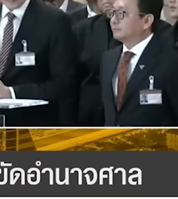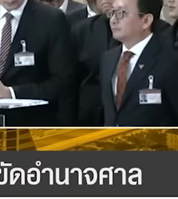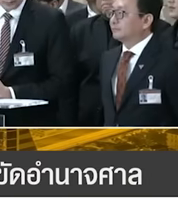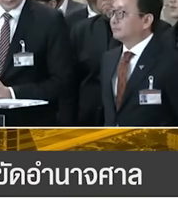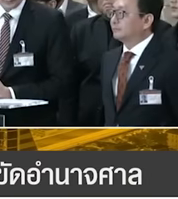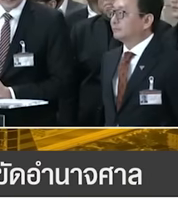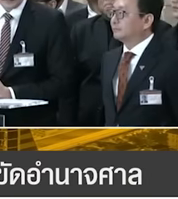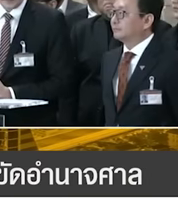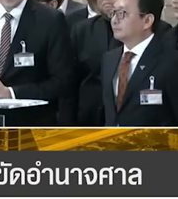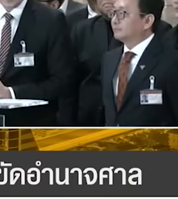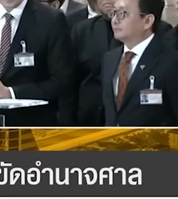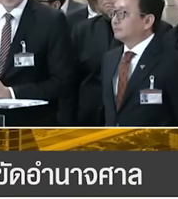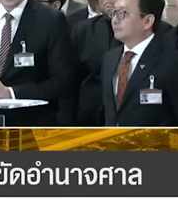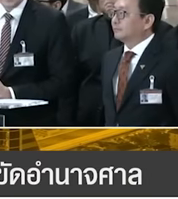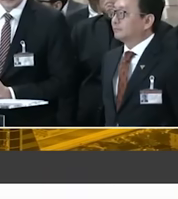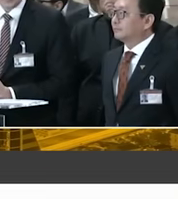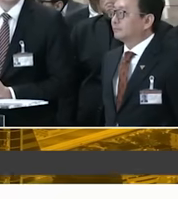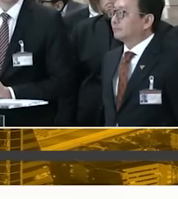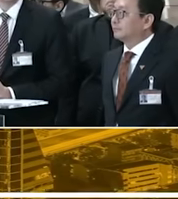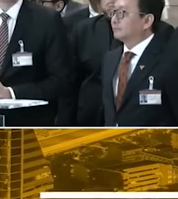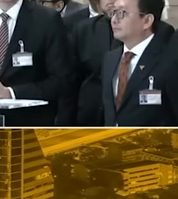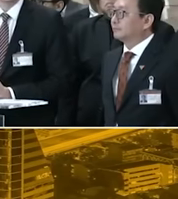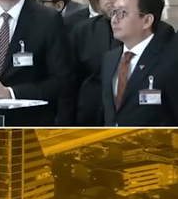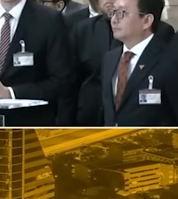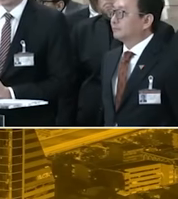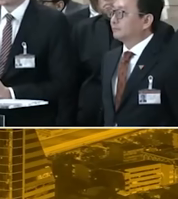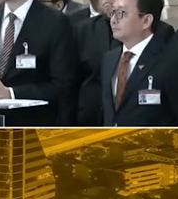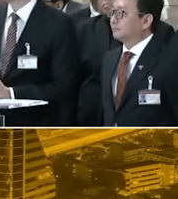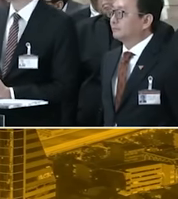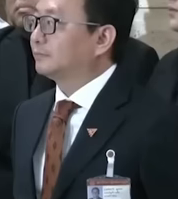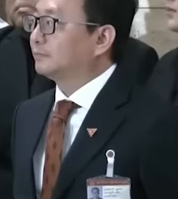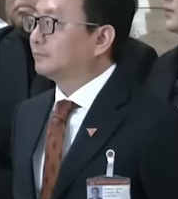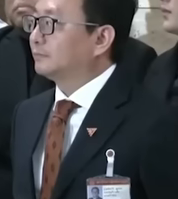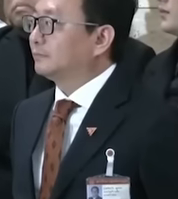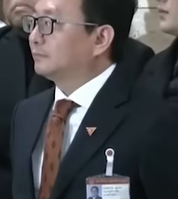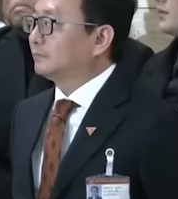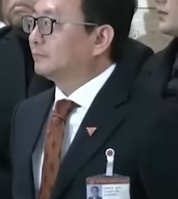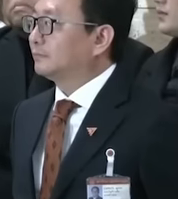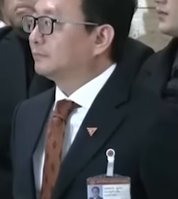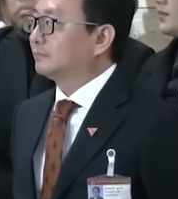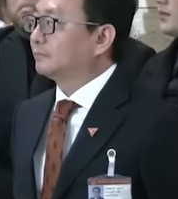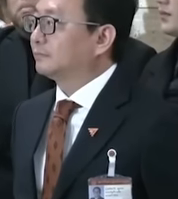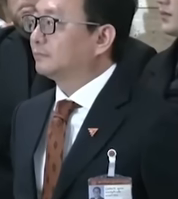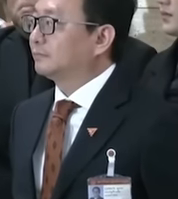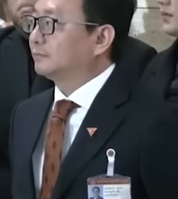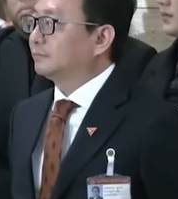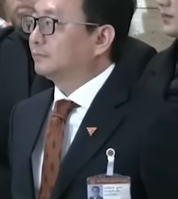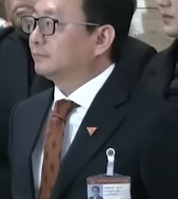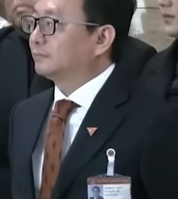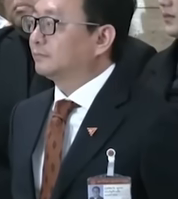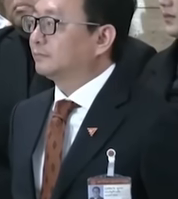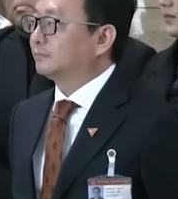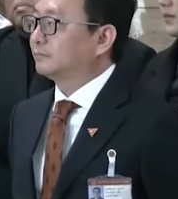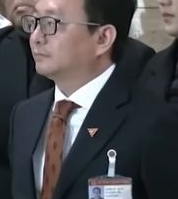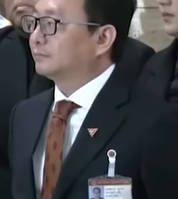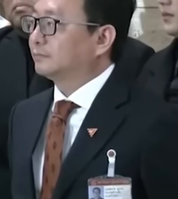ลไม่พอใจนี่ออกมาฟังรังสิมันต์โรมตอนนี้นะ มันก็ปรากฏในรายละเอียด